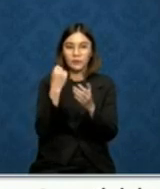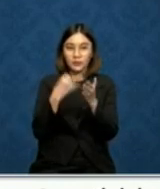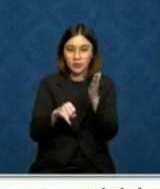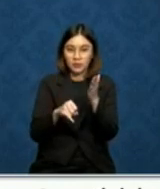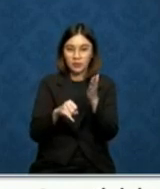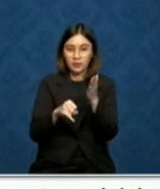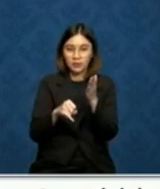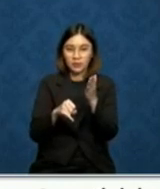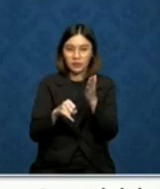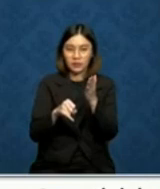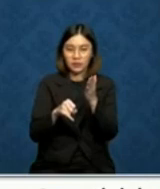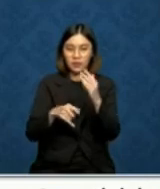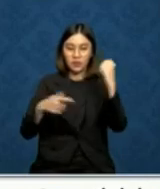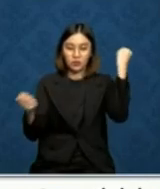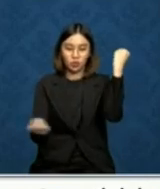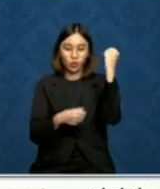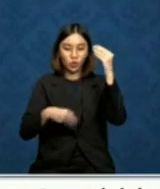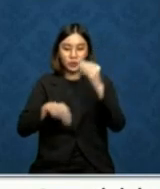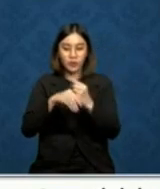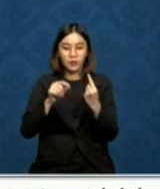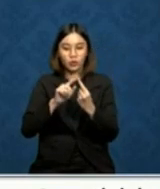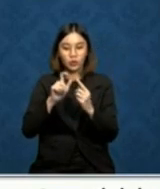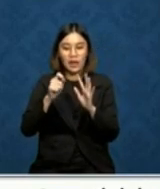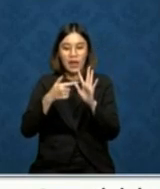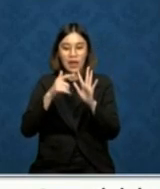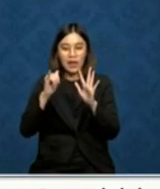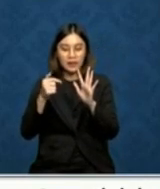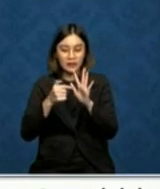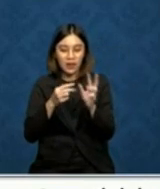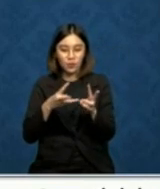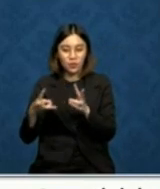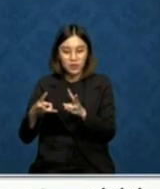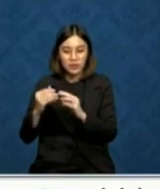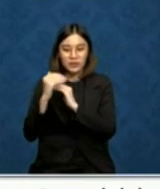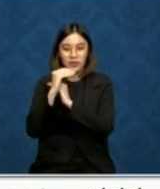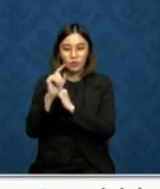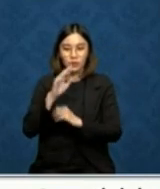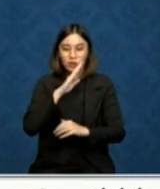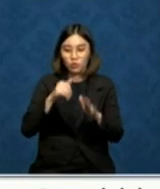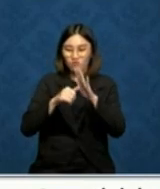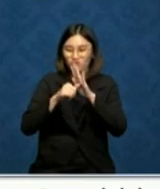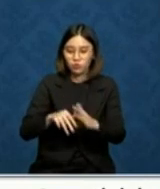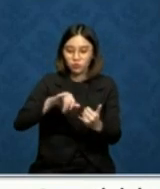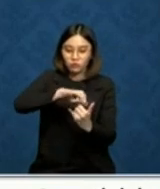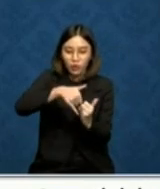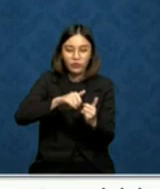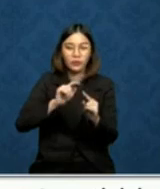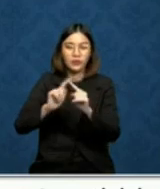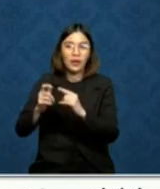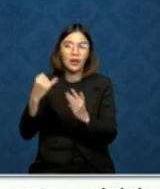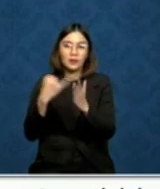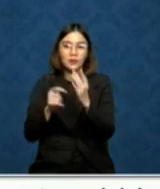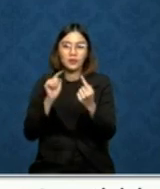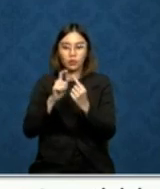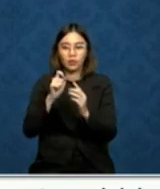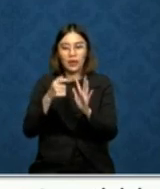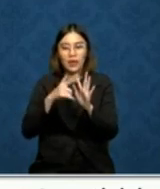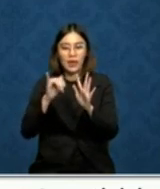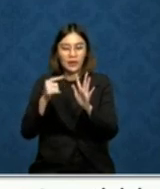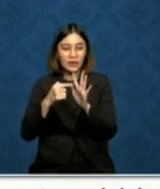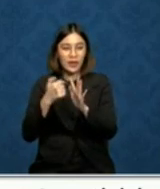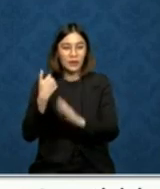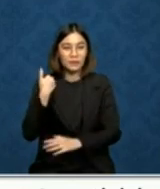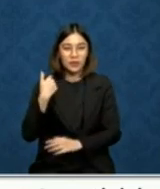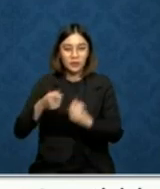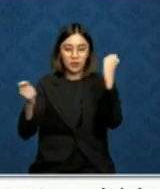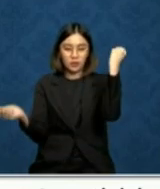ดการเพิ่มโทษทางอาญาโดยการกำหนดให้การคุกคามทางเพศเป็นความผิดทางอาญาพร้อม